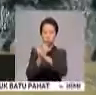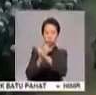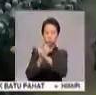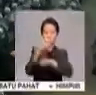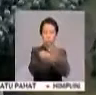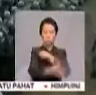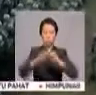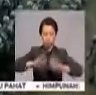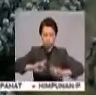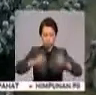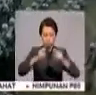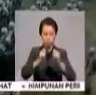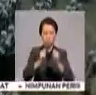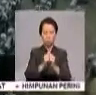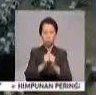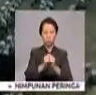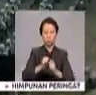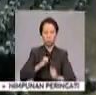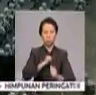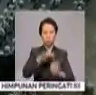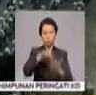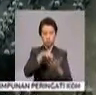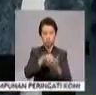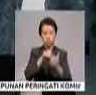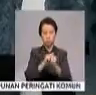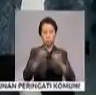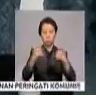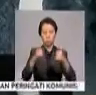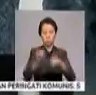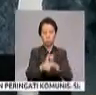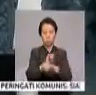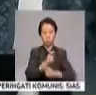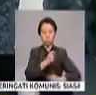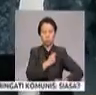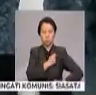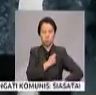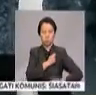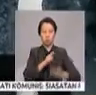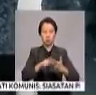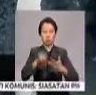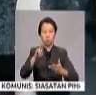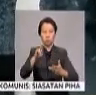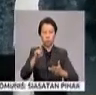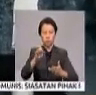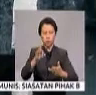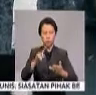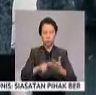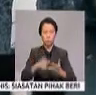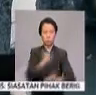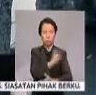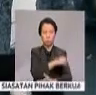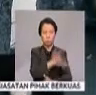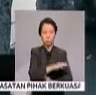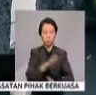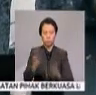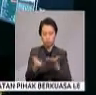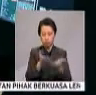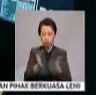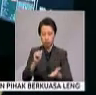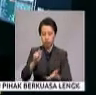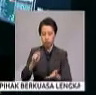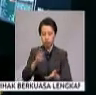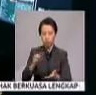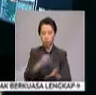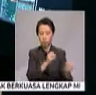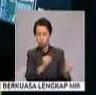untuk memperolehi senjata-senjata, sistem-sistem alatan, sampai uniform, kasut dan